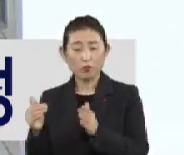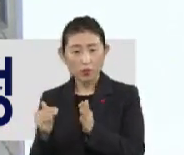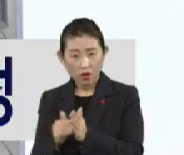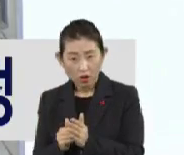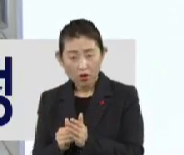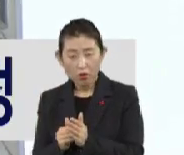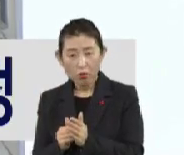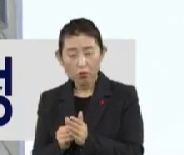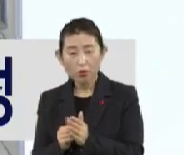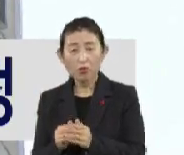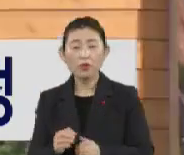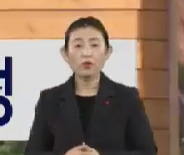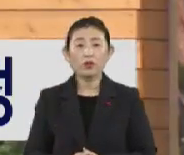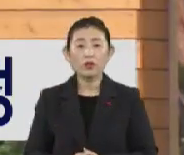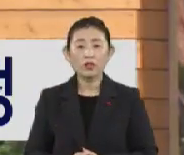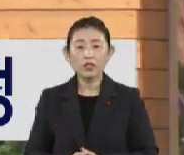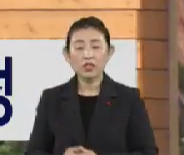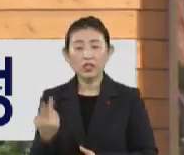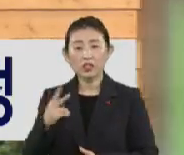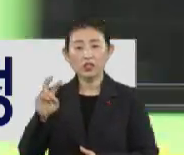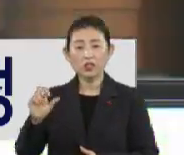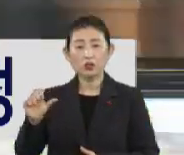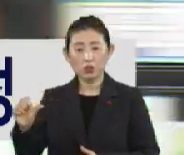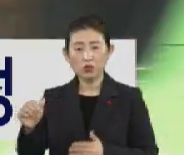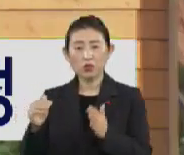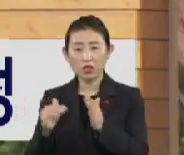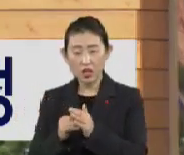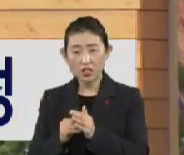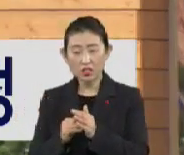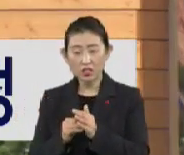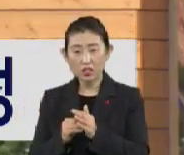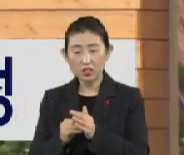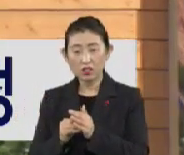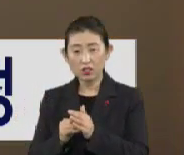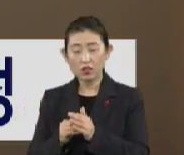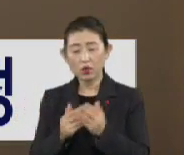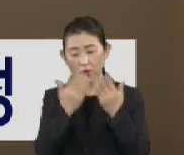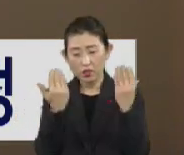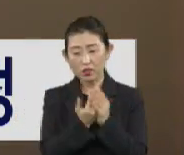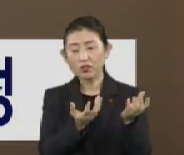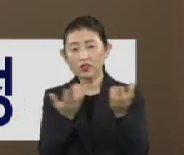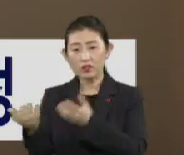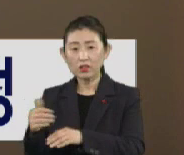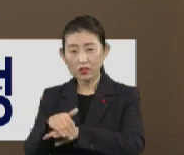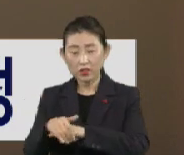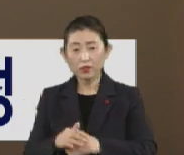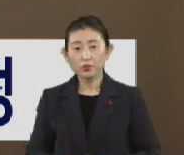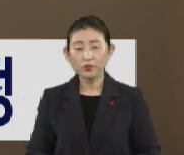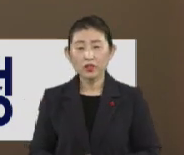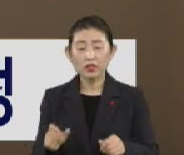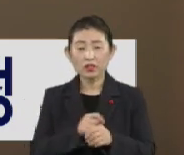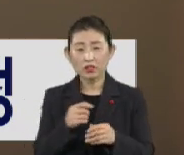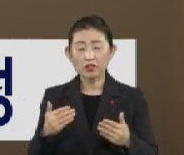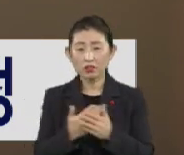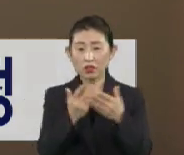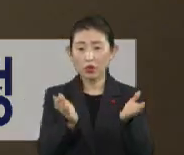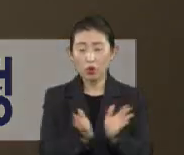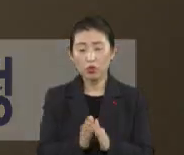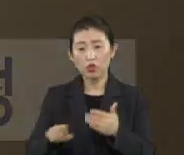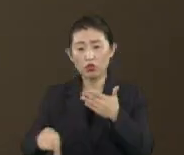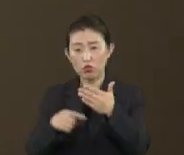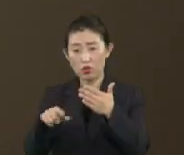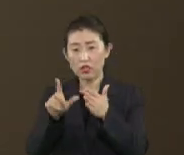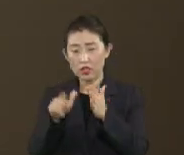건립해 일부를 우선 옮기고 2025년까지 청사를 마련해 완전 이전합니다. 특허전략개발원은 오는